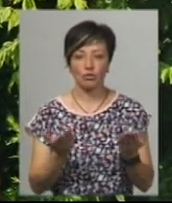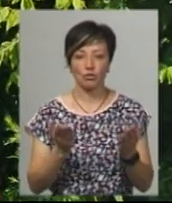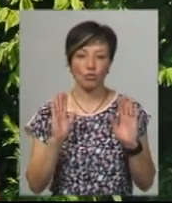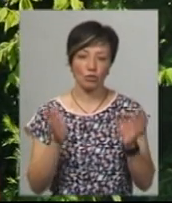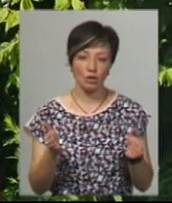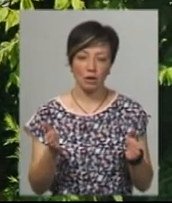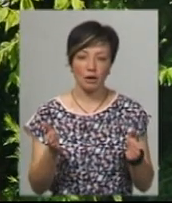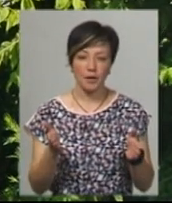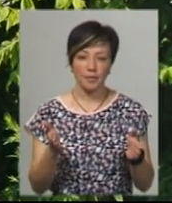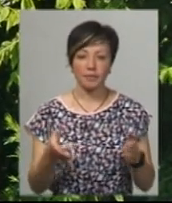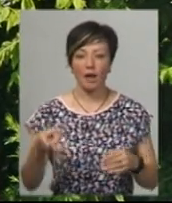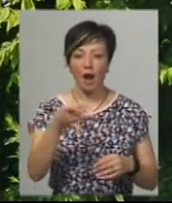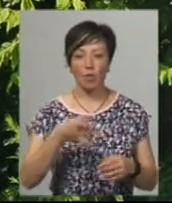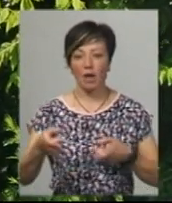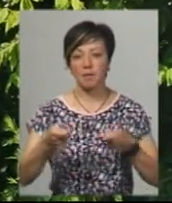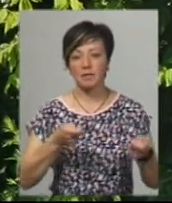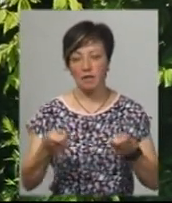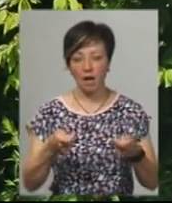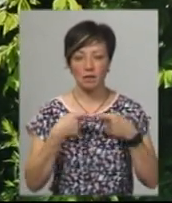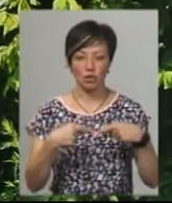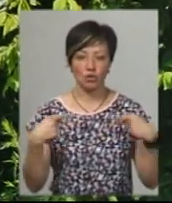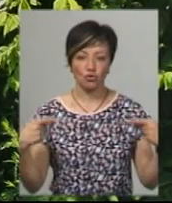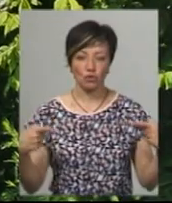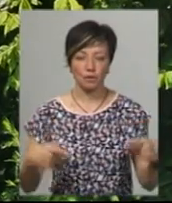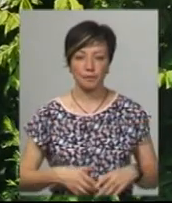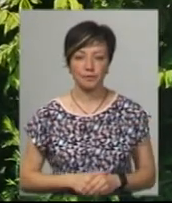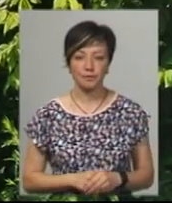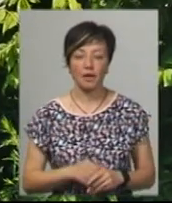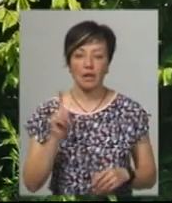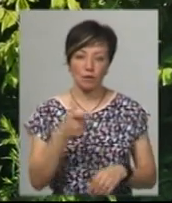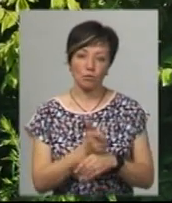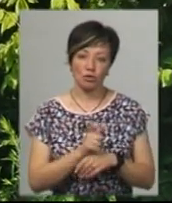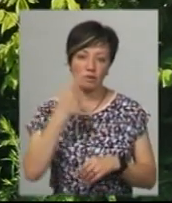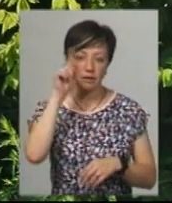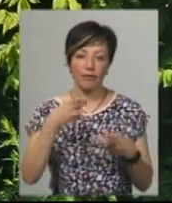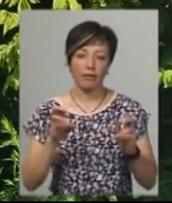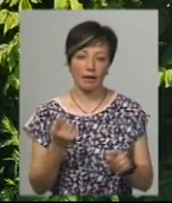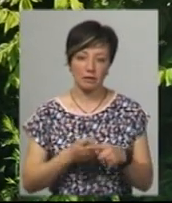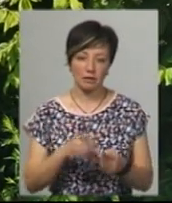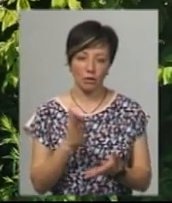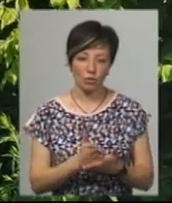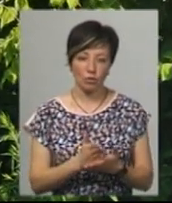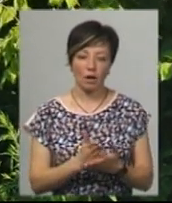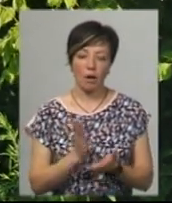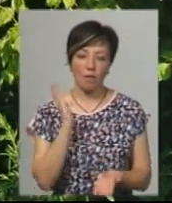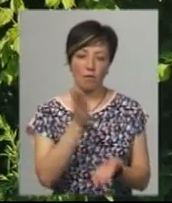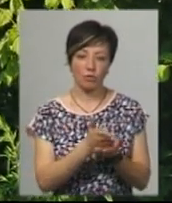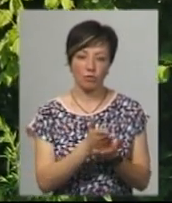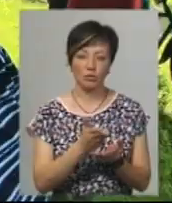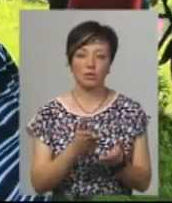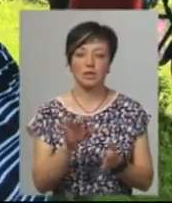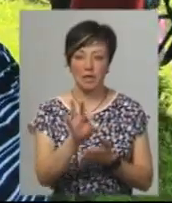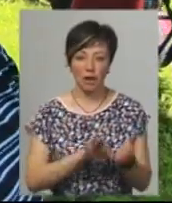буде районна адміністрація і все інше. Тим більше ми знаємо, де то знаходиться. Попутньо які справи ще можна